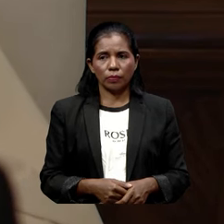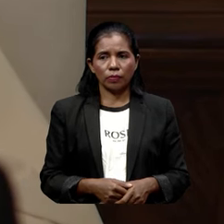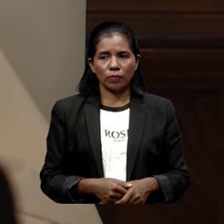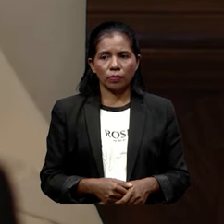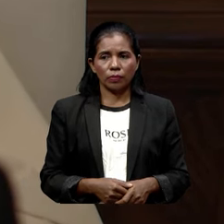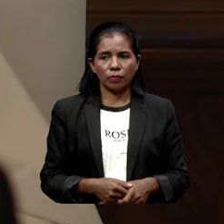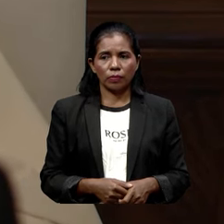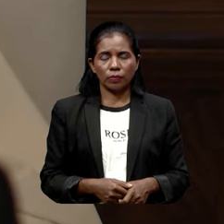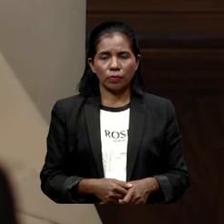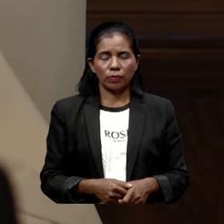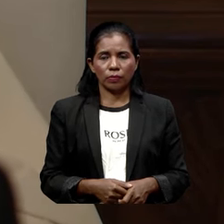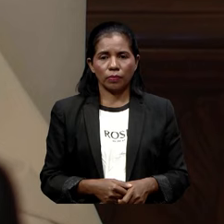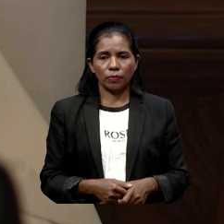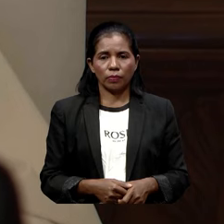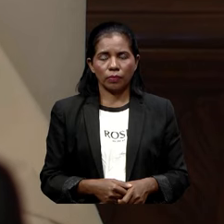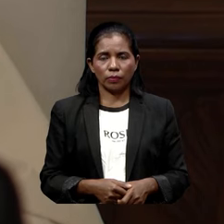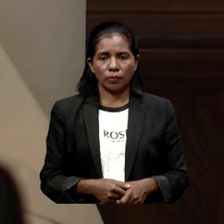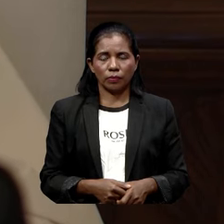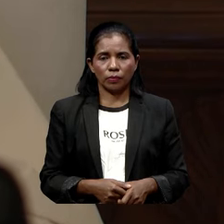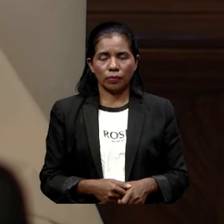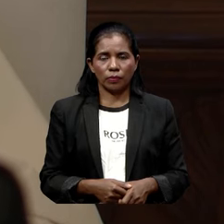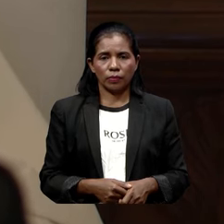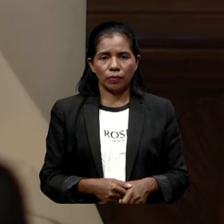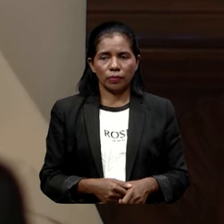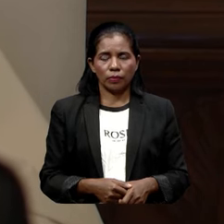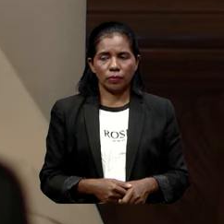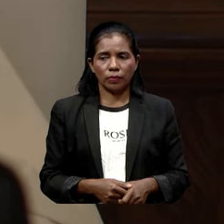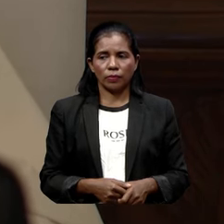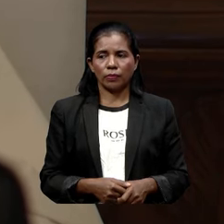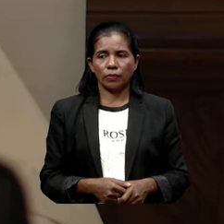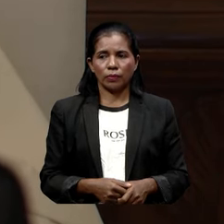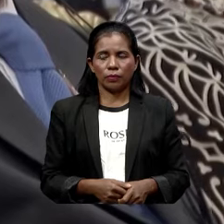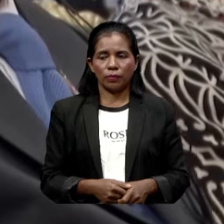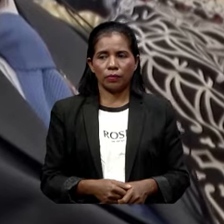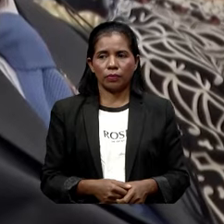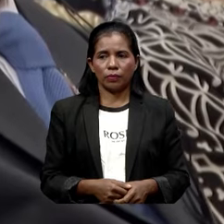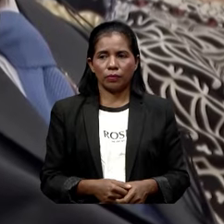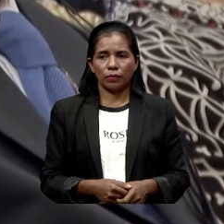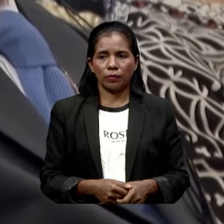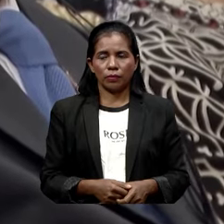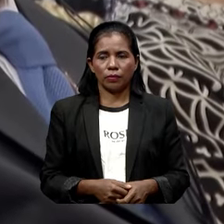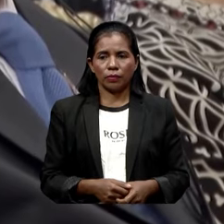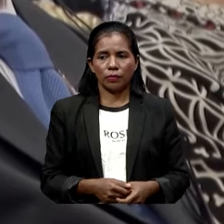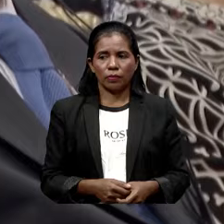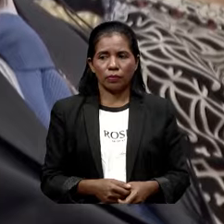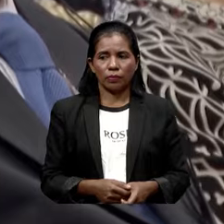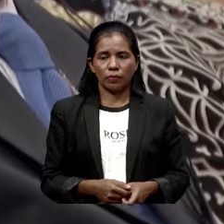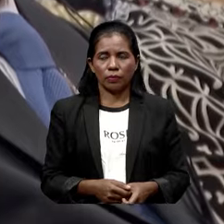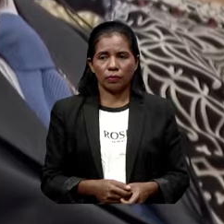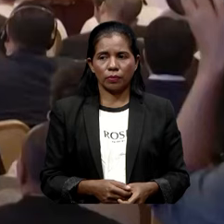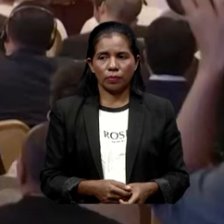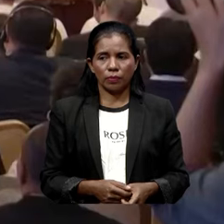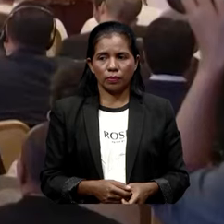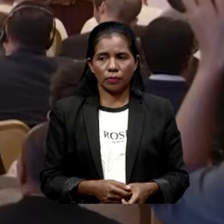distorcendo la religione tentano di imporsi servendosi dell'inganno